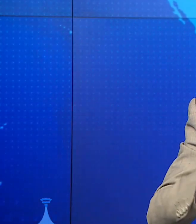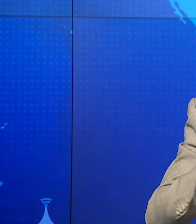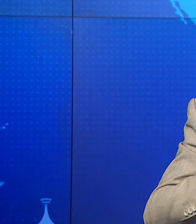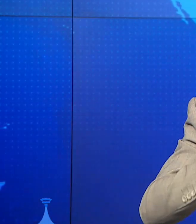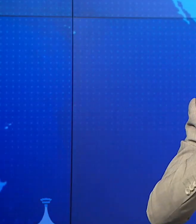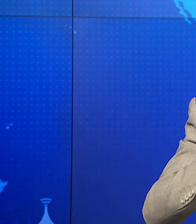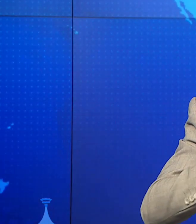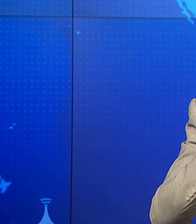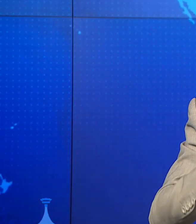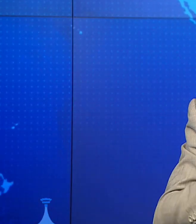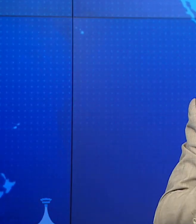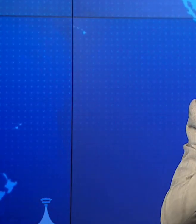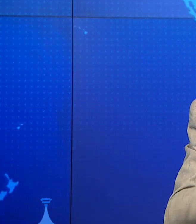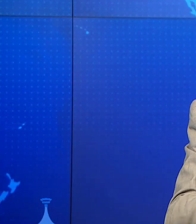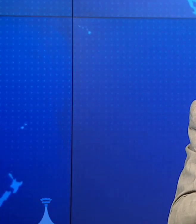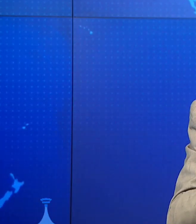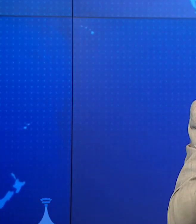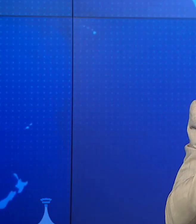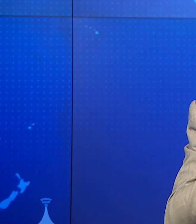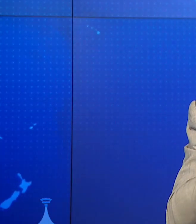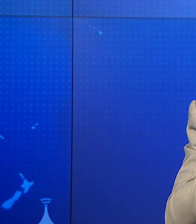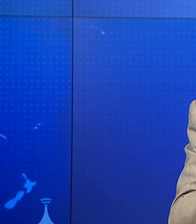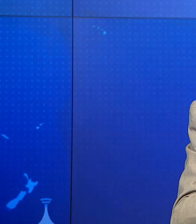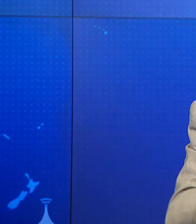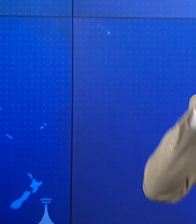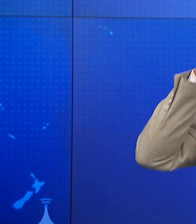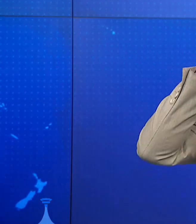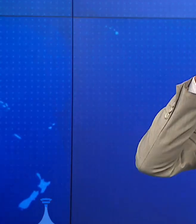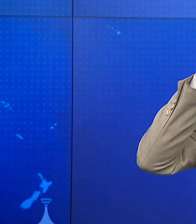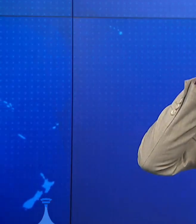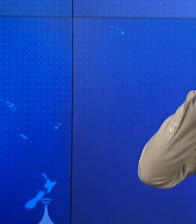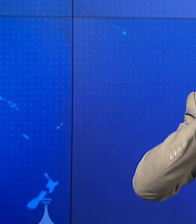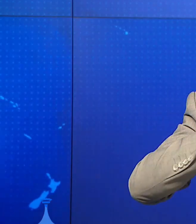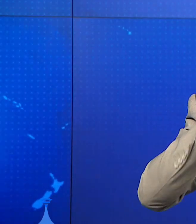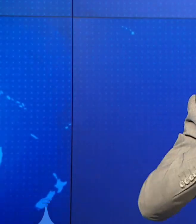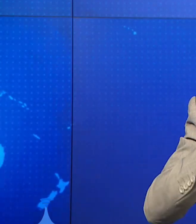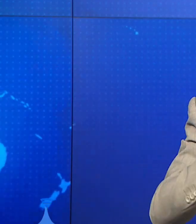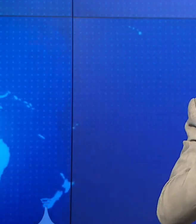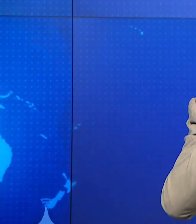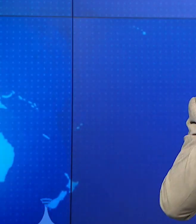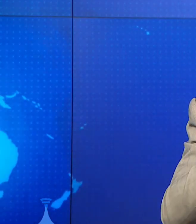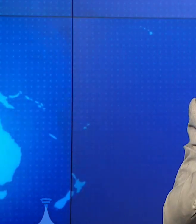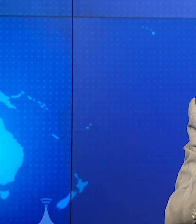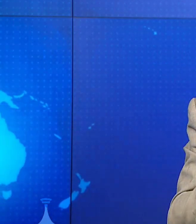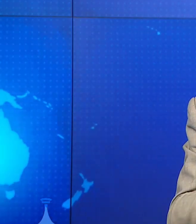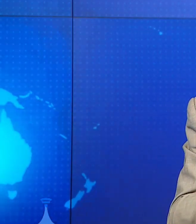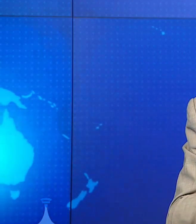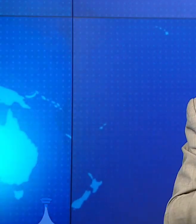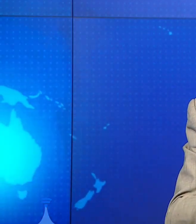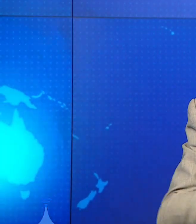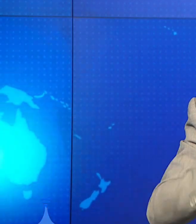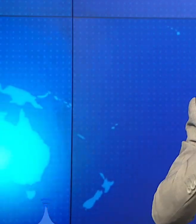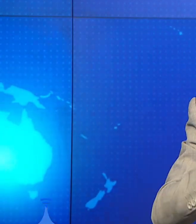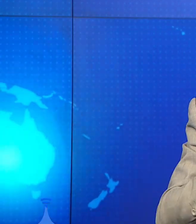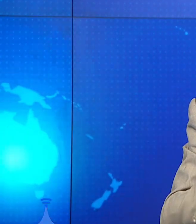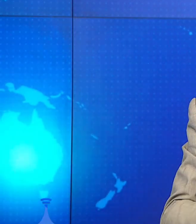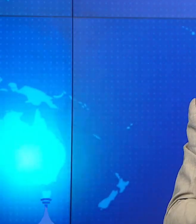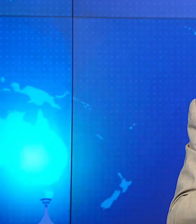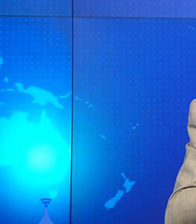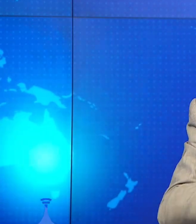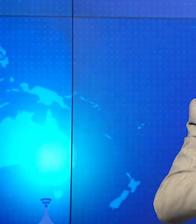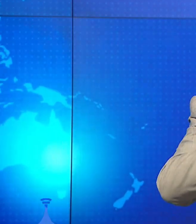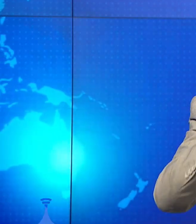ማቋቋም አለባቸው ሲሉ የተወካዮች ምክር ቤት አፈ ጉባኤ ታገሰ ጫፎ ተናገሩ። አፈ ጉባኤ ይህንን